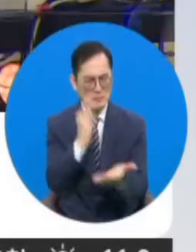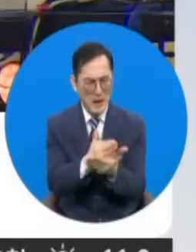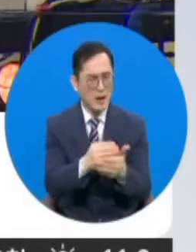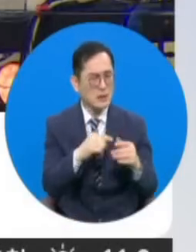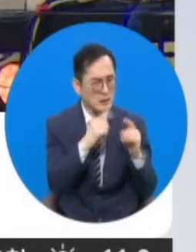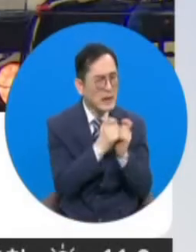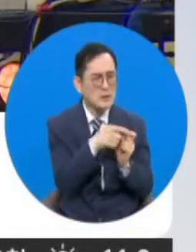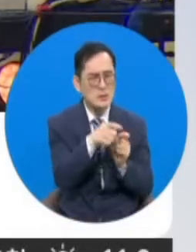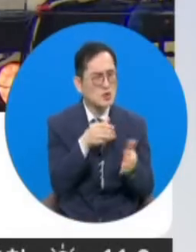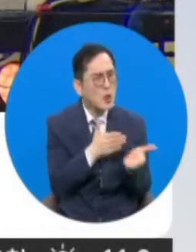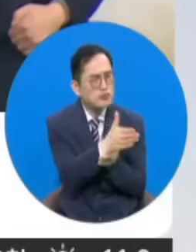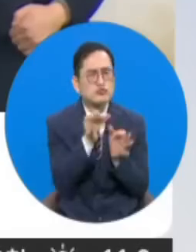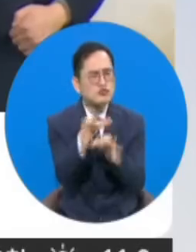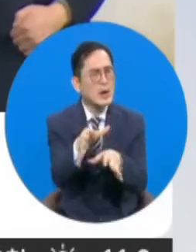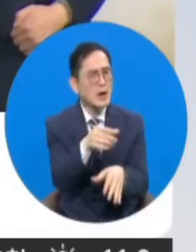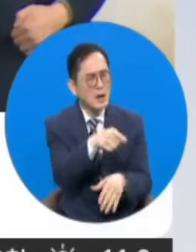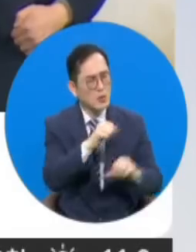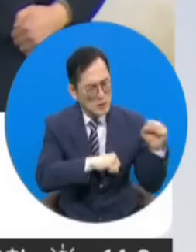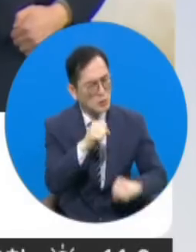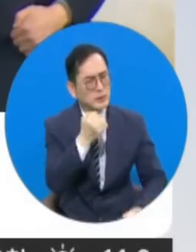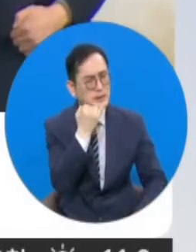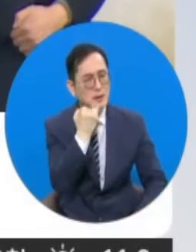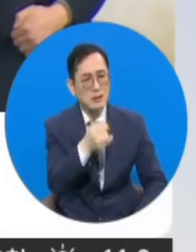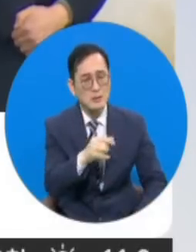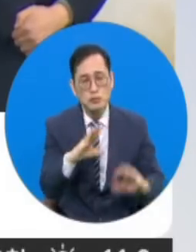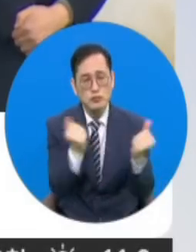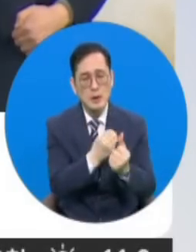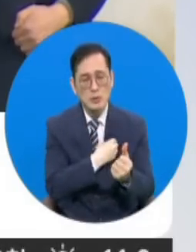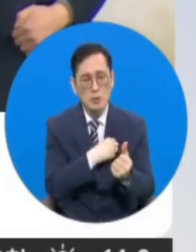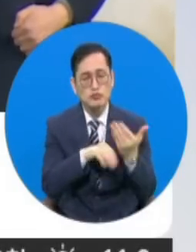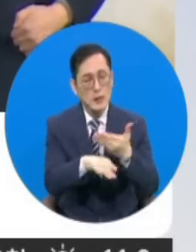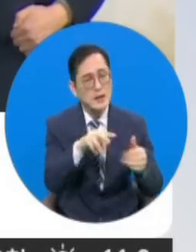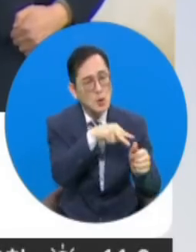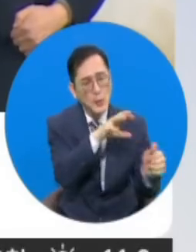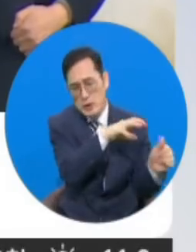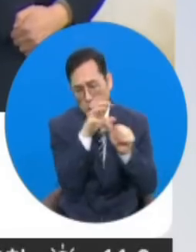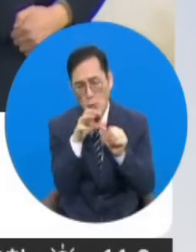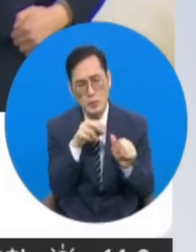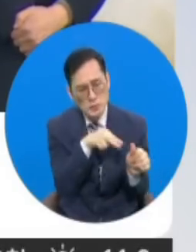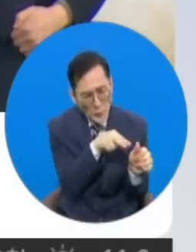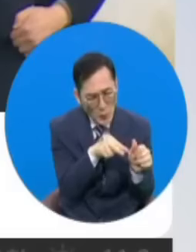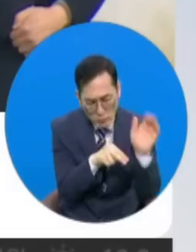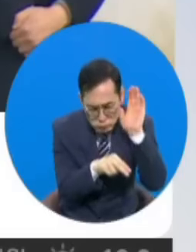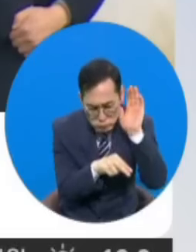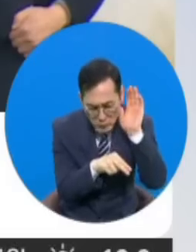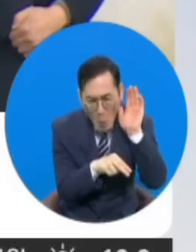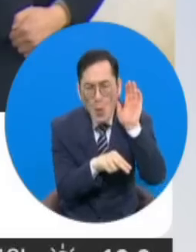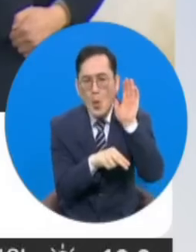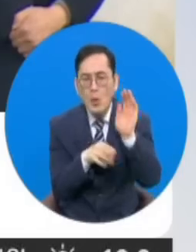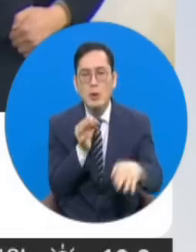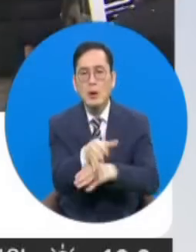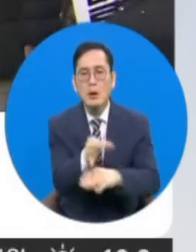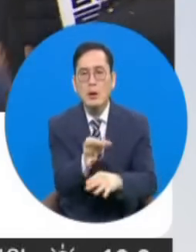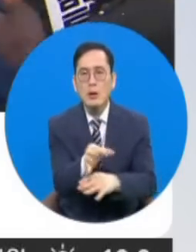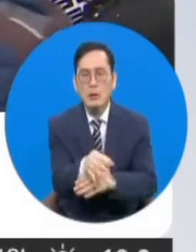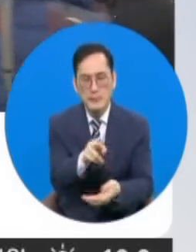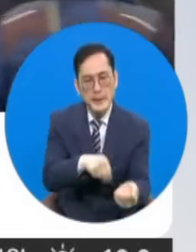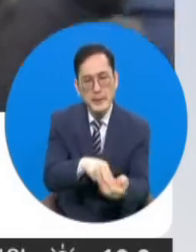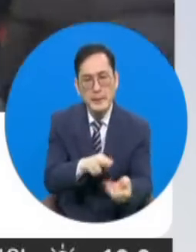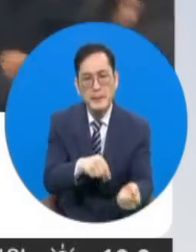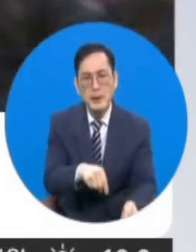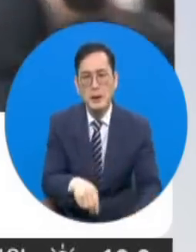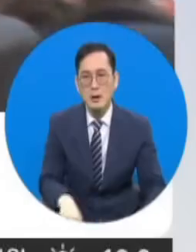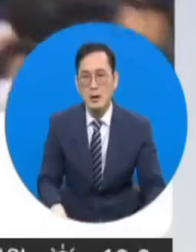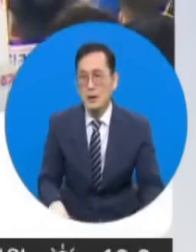그랬으면 모르겠는데 국회의원이 된 이후에 이런 식의 아주 투기성이 강 코인에 투자를 해서 대부분의